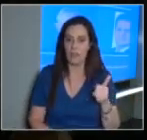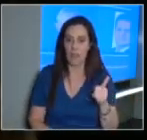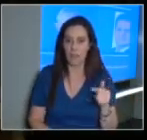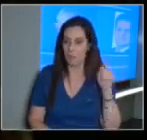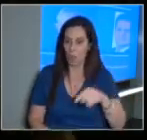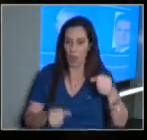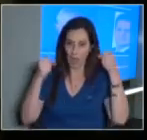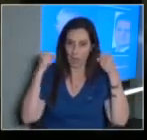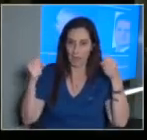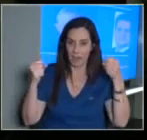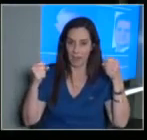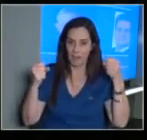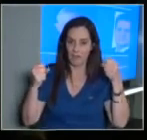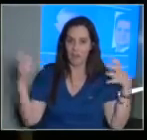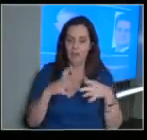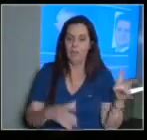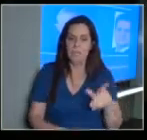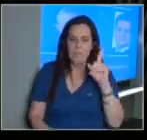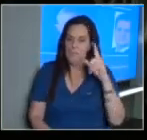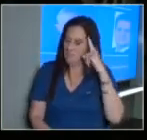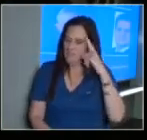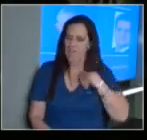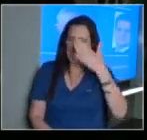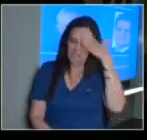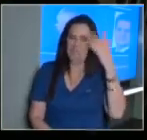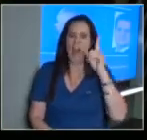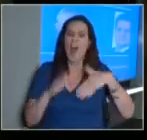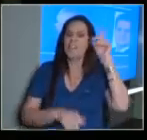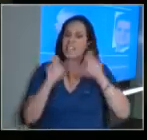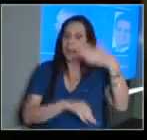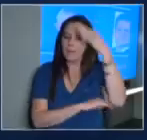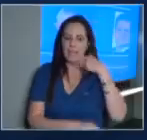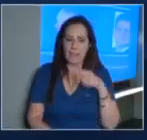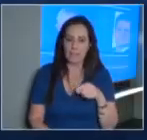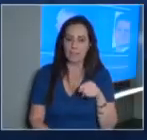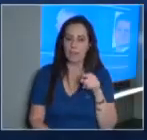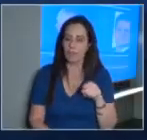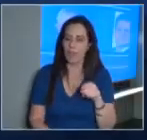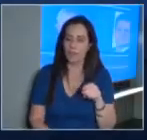יבואו להפגנה של סיעות האופוזיציה, אבל דעתם ידועה. רוב אזרחי מדינת ישראל, וזה